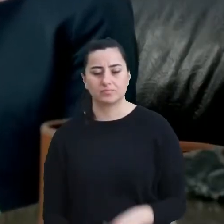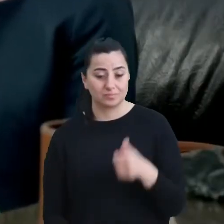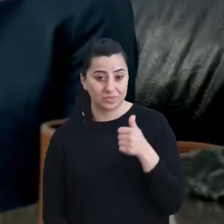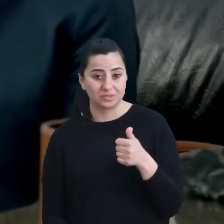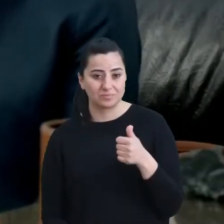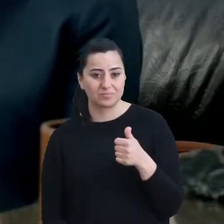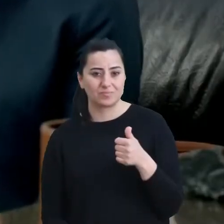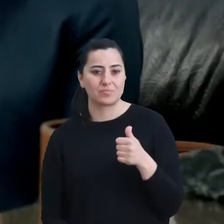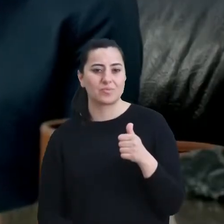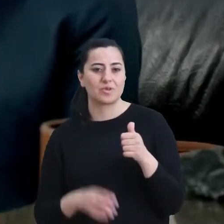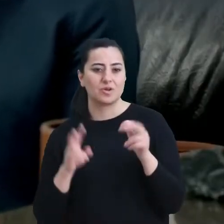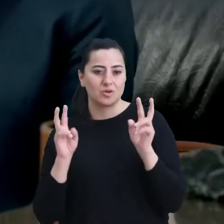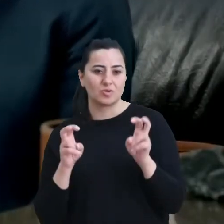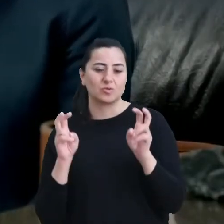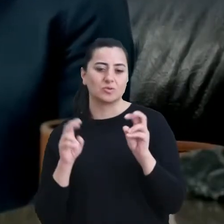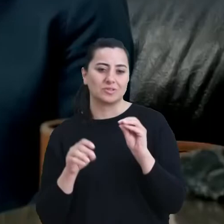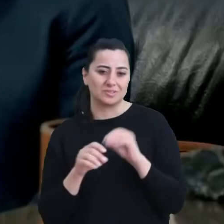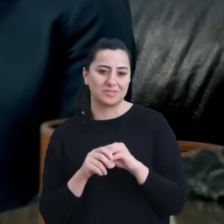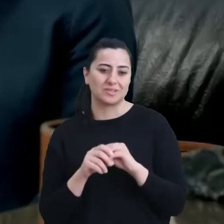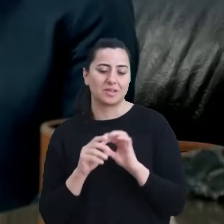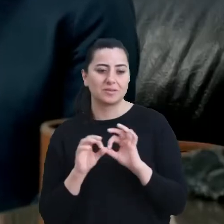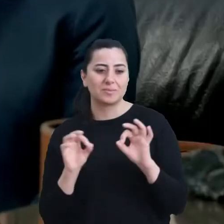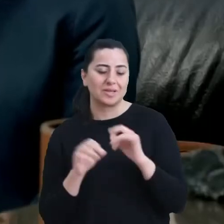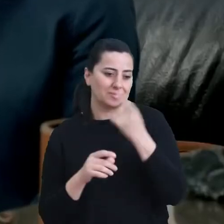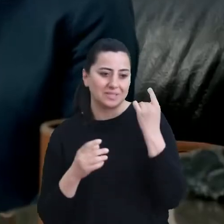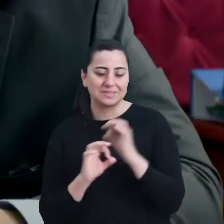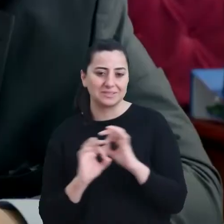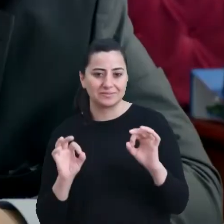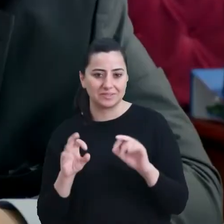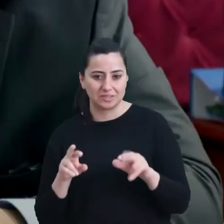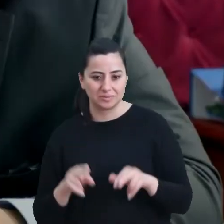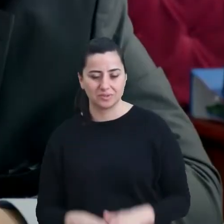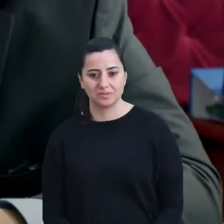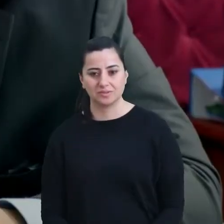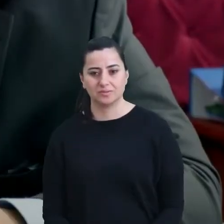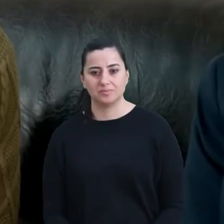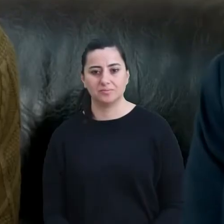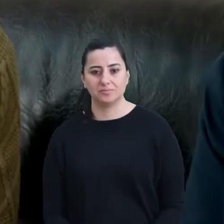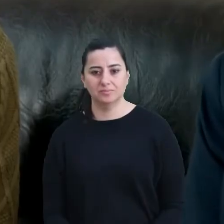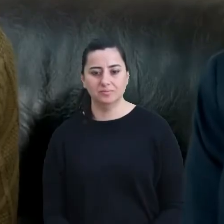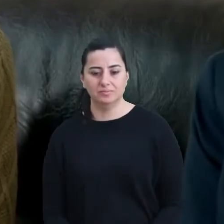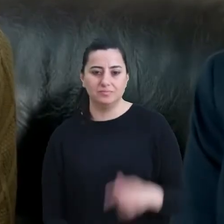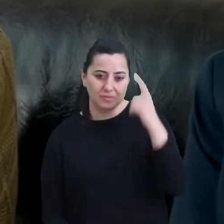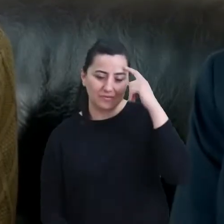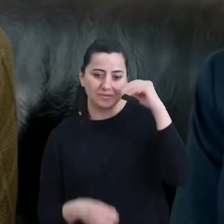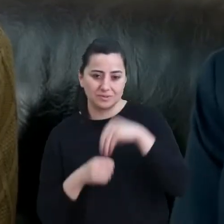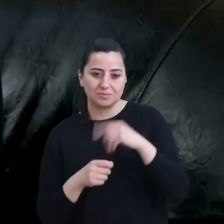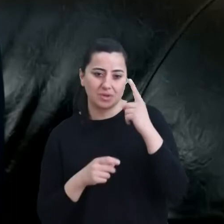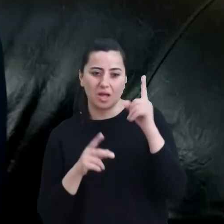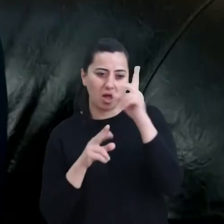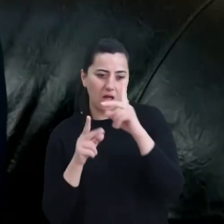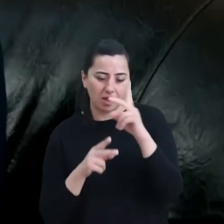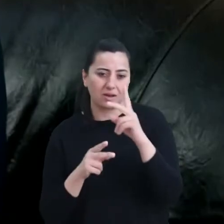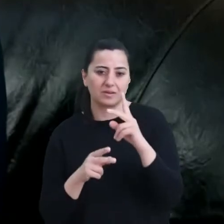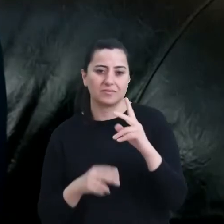Başkanım, konu konusunda da belli belirsiz bir noktaya geldik sayılır. Gözlerini kıstı. Kafamızın içinde bir hayalet